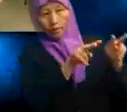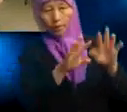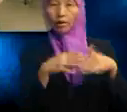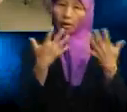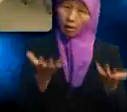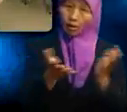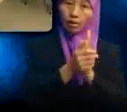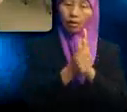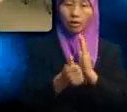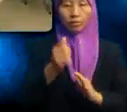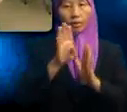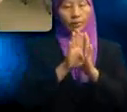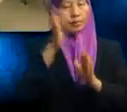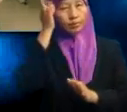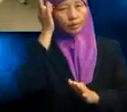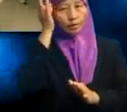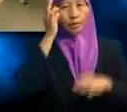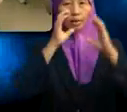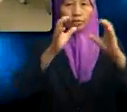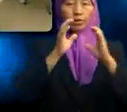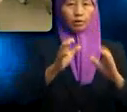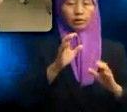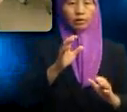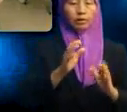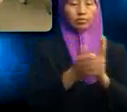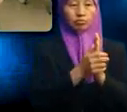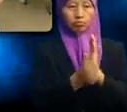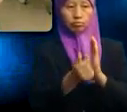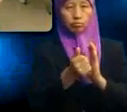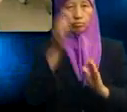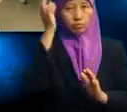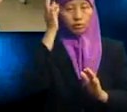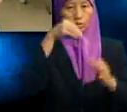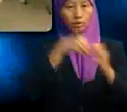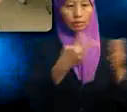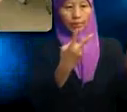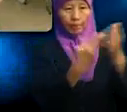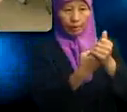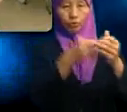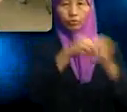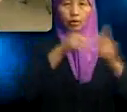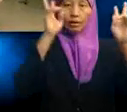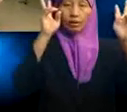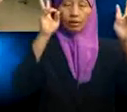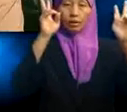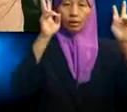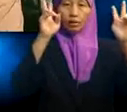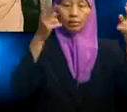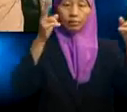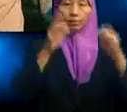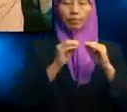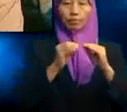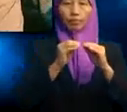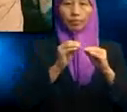bagaimana kemahiran berfikir secara kritis disepadukan dalam mata pelajaran pendidikan Islam.